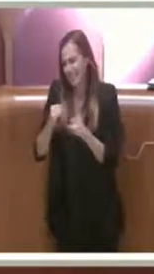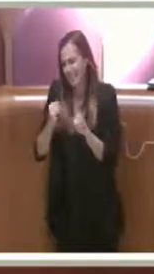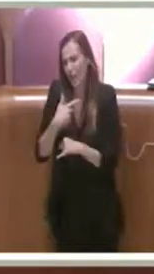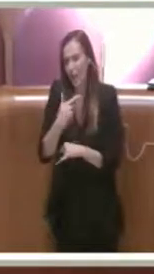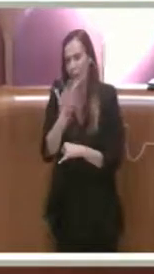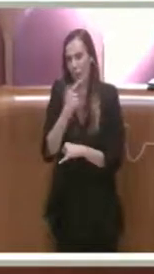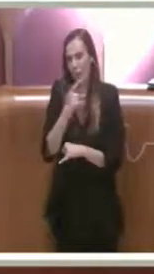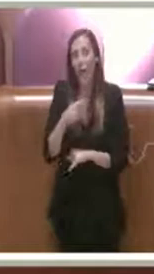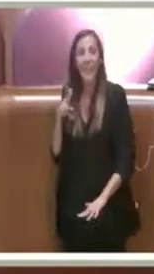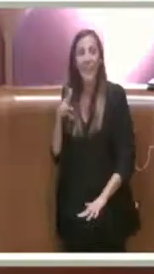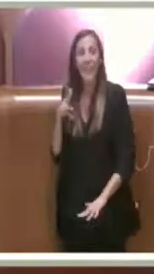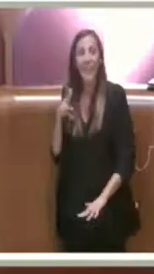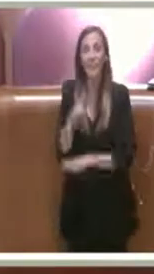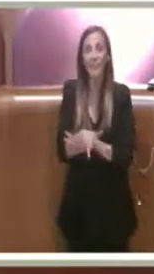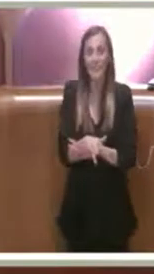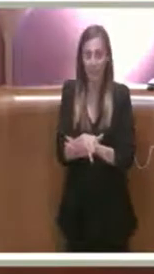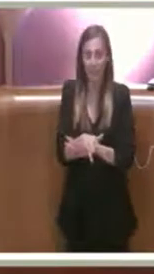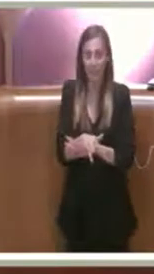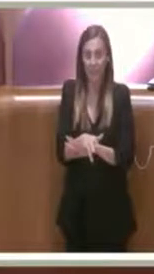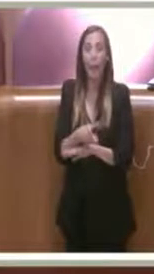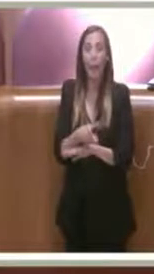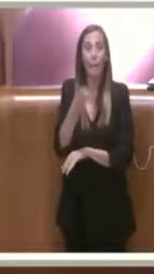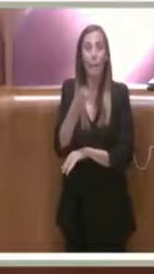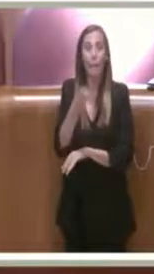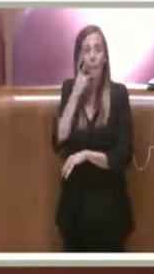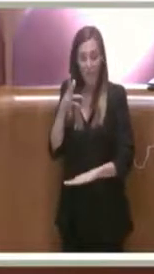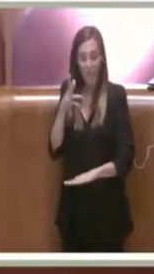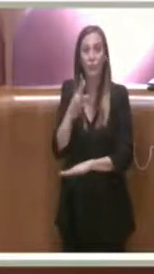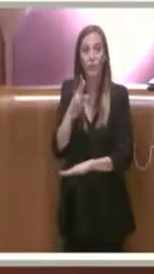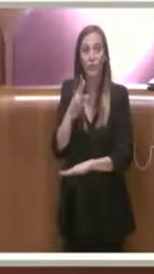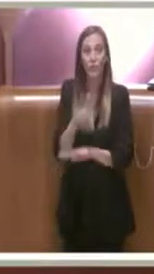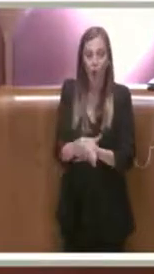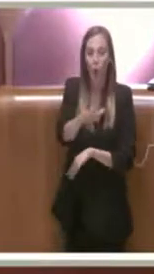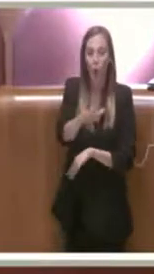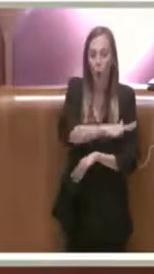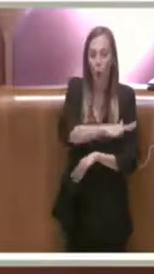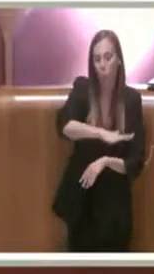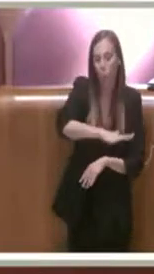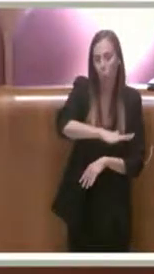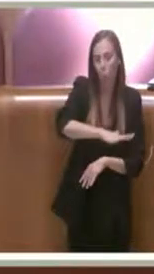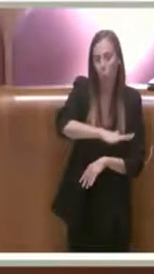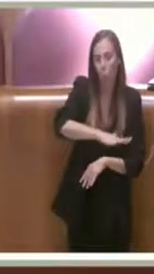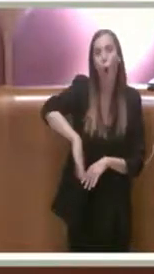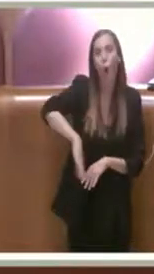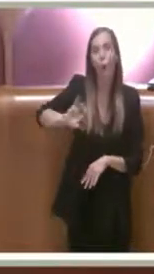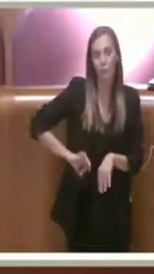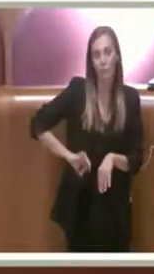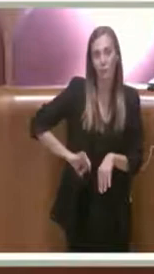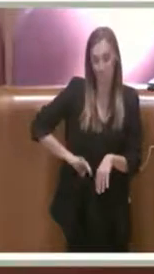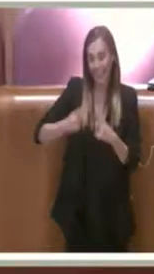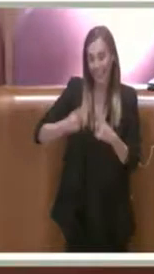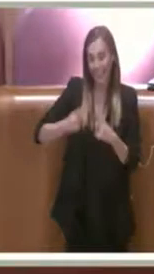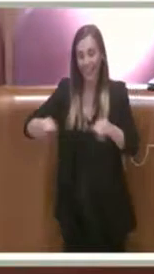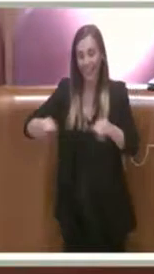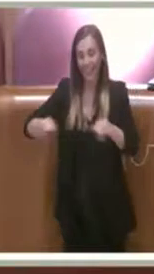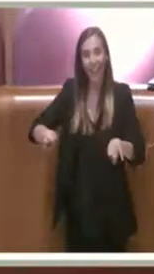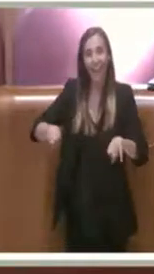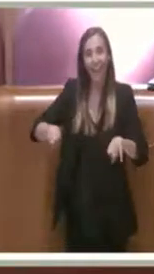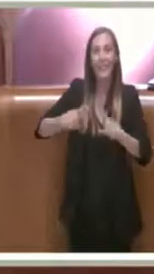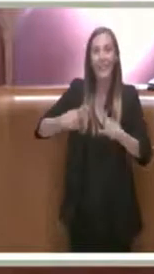Ho parlato di accessibilità, abbiamo previsto accessibilità dei luoghi deputati alle adunanze diversi dall'Aula Giulio